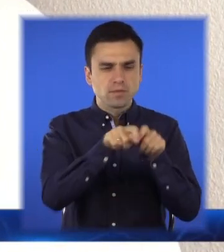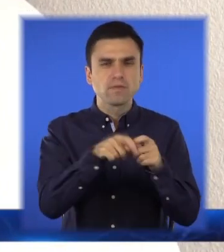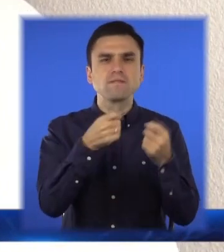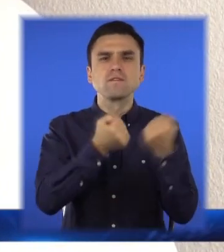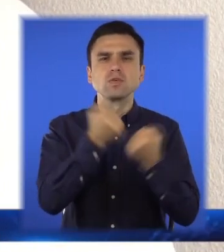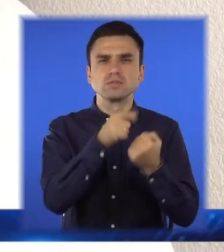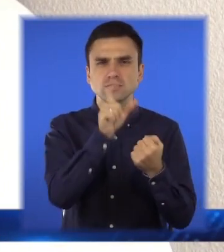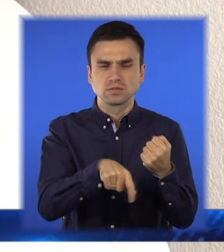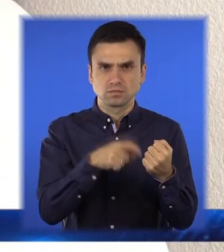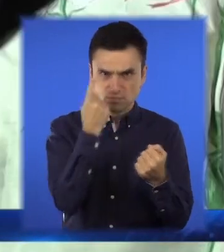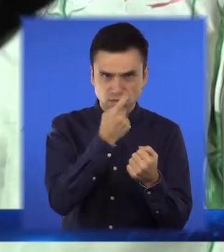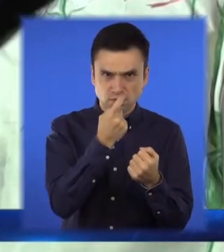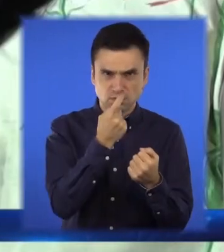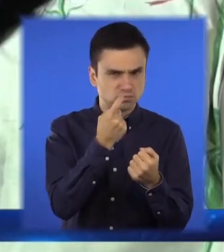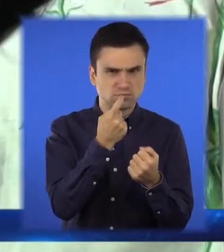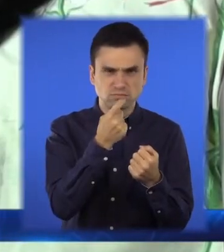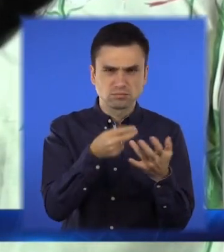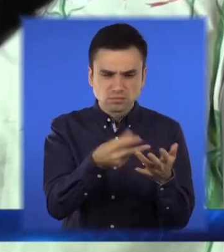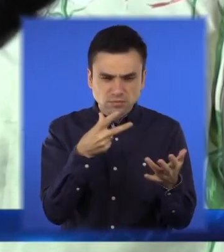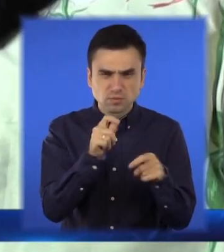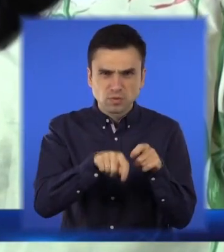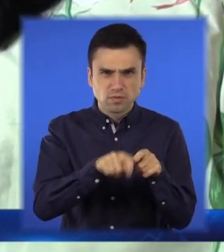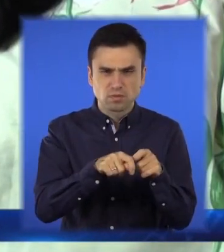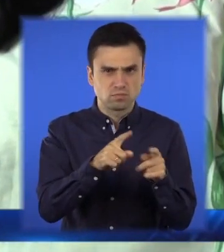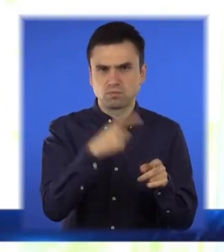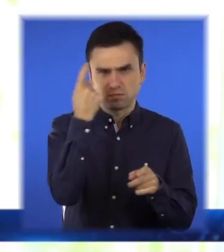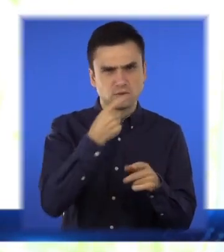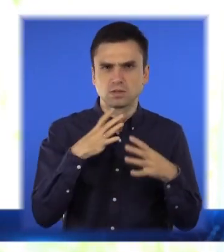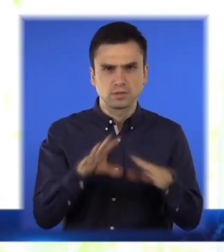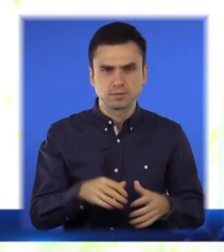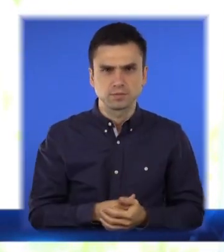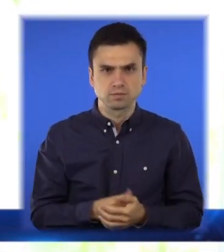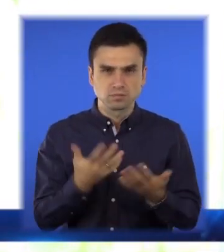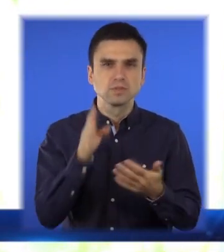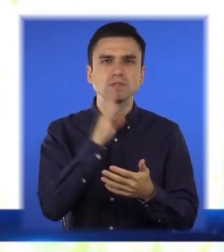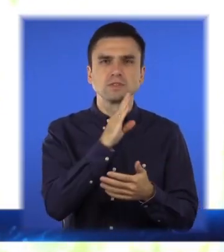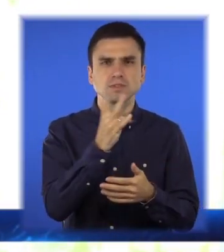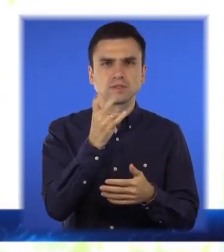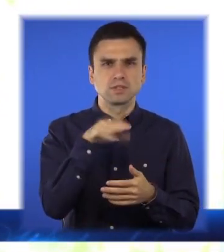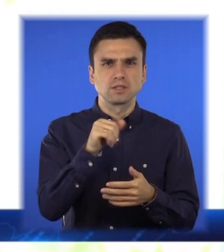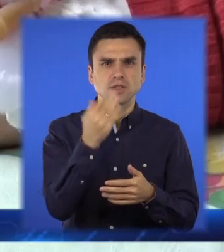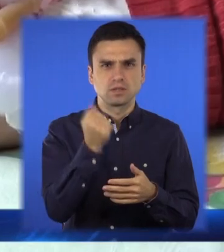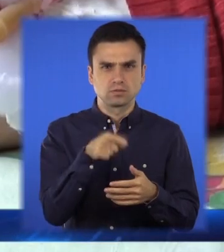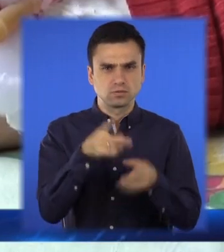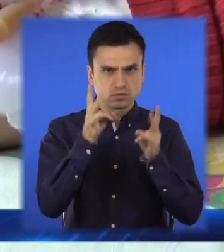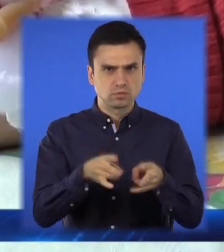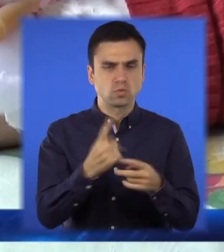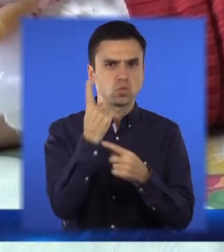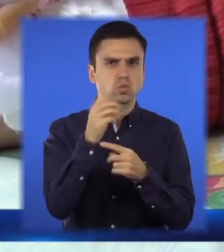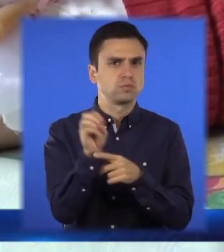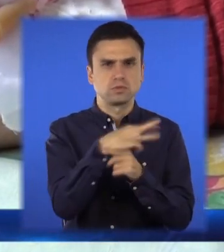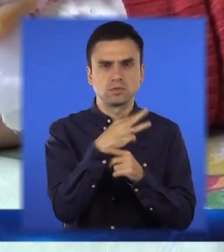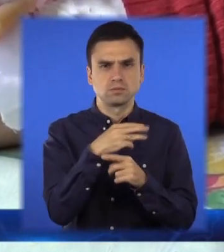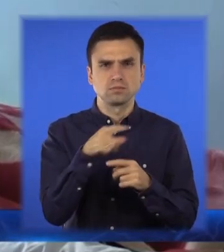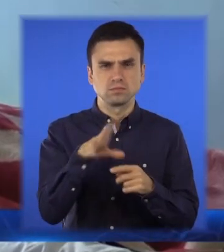негативна, водій не п'яний. Найбільше за інших постраждала Наталя. Поки що вона єдина, кого не відпустили додому одразу. Жінка жаліється на